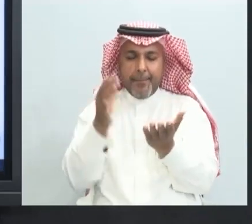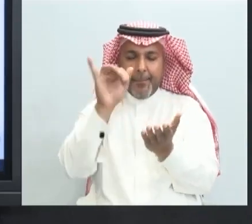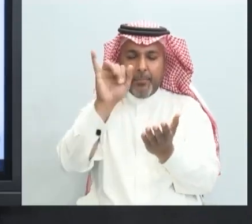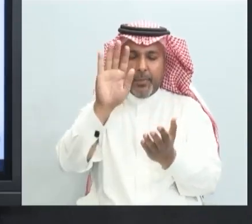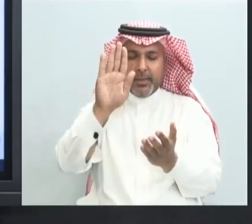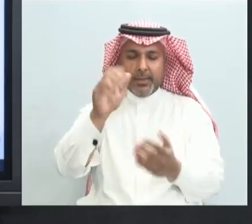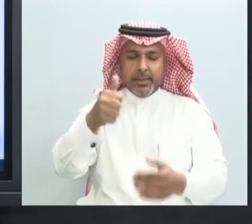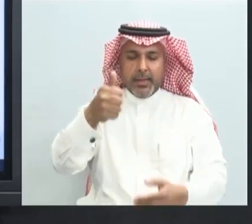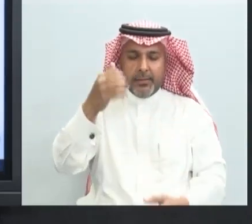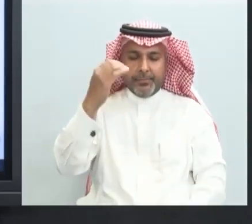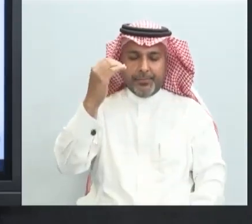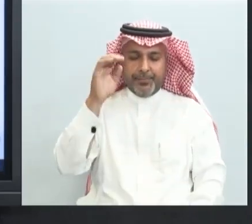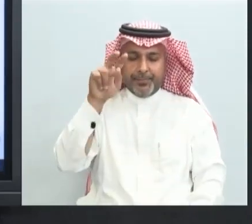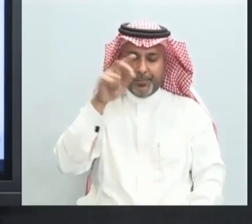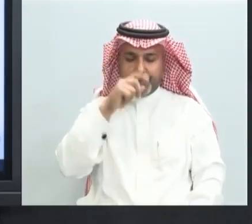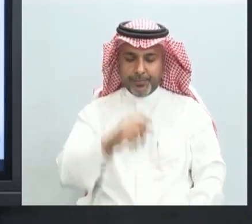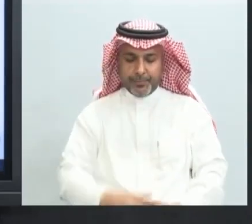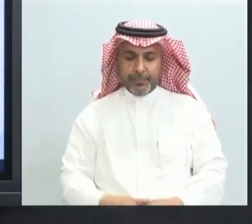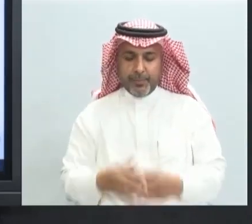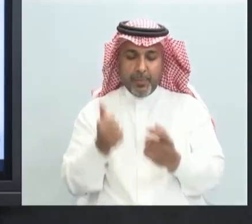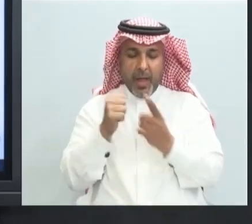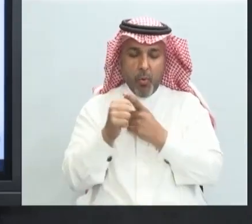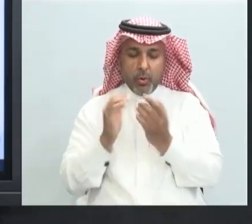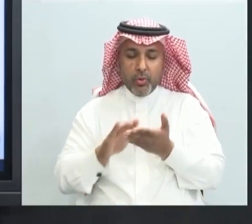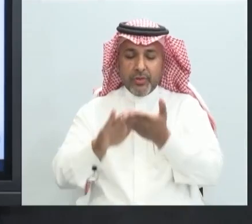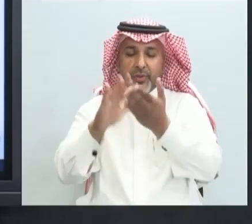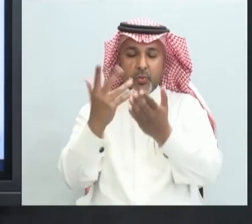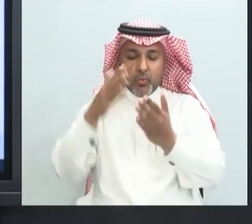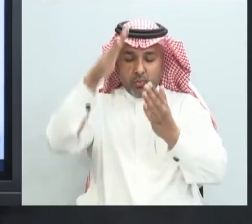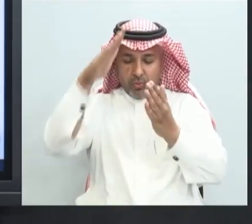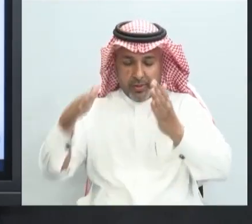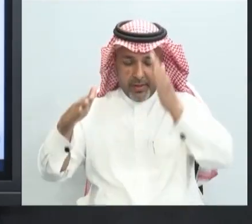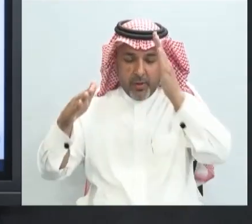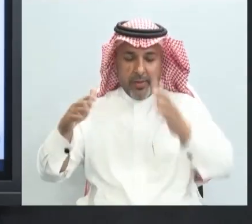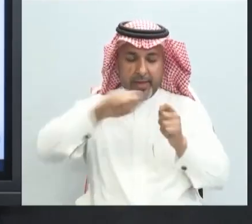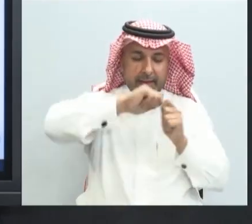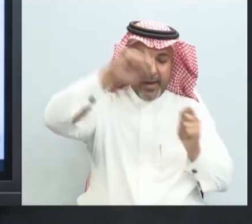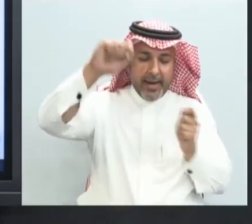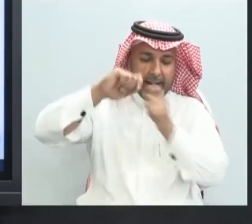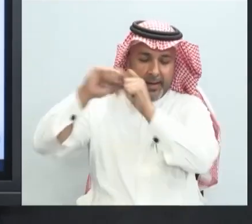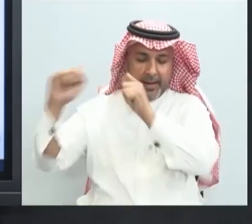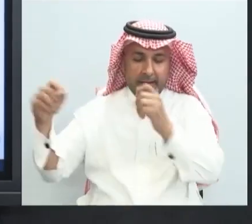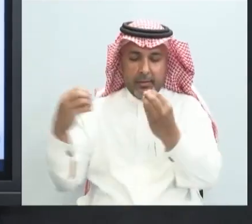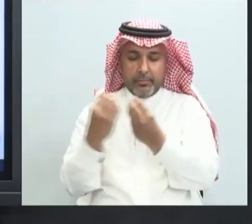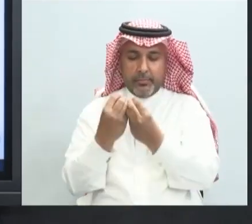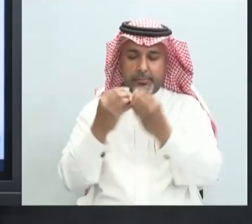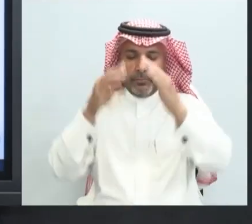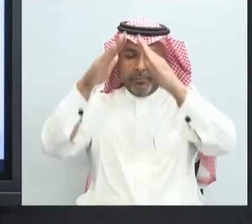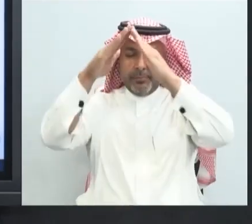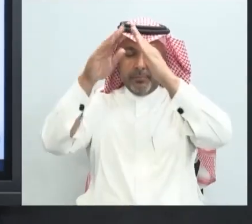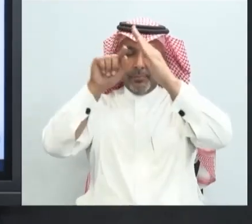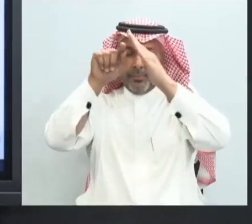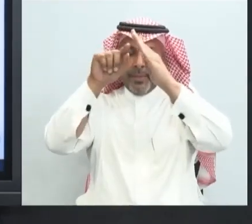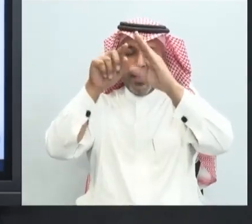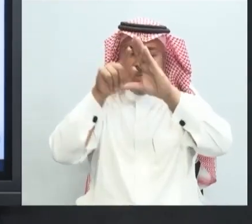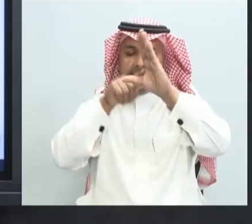مقابله لاحدهما يعني كان يعطينا ضلعين وزاويه مقابله لاحدهما وشفنا الحالات اللي مثل هذا السؤال اليوم ان